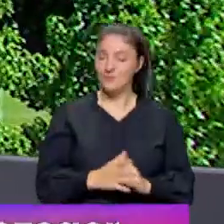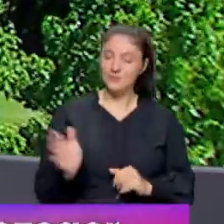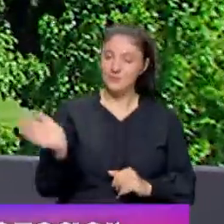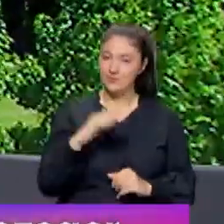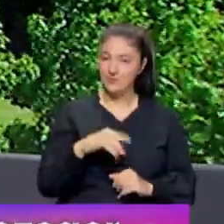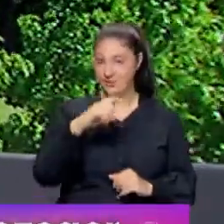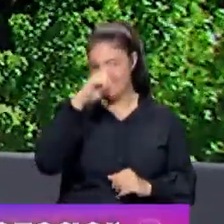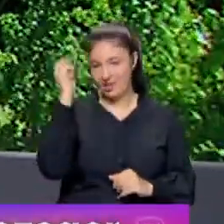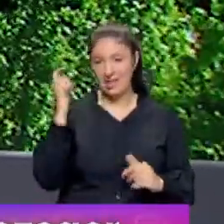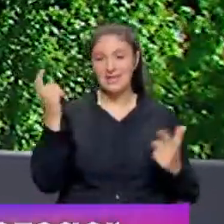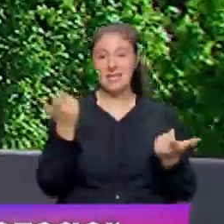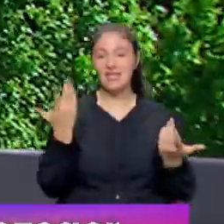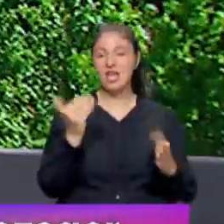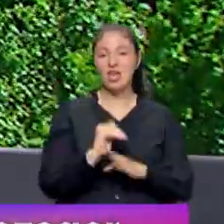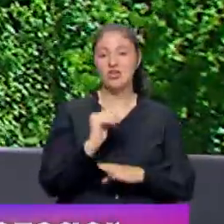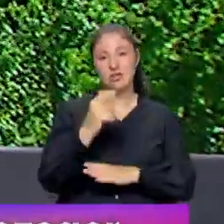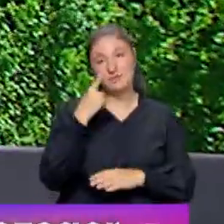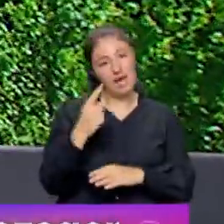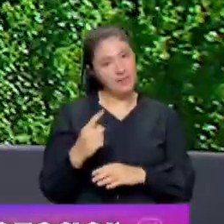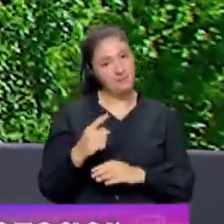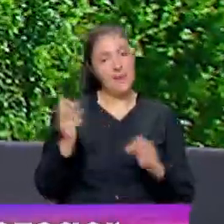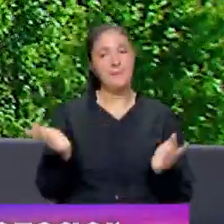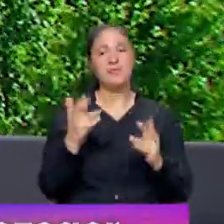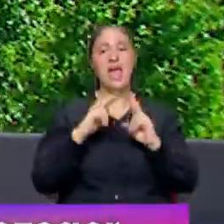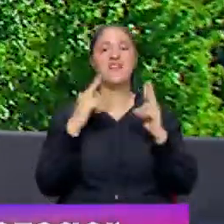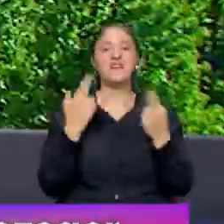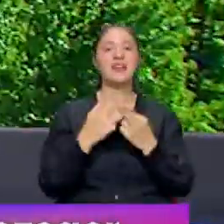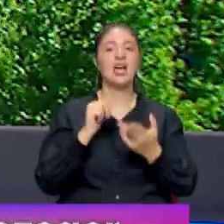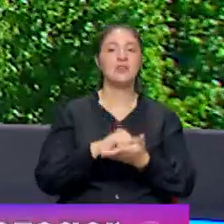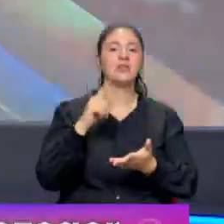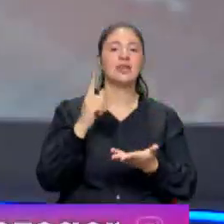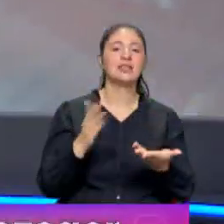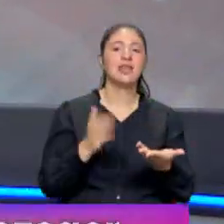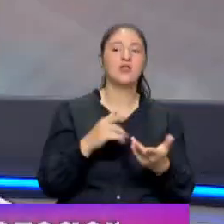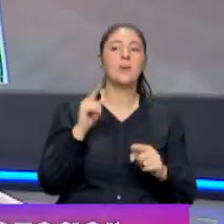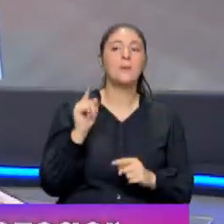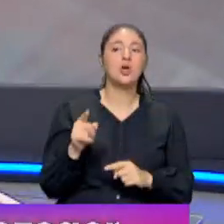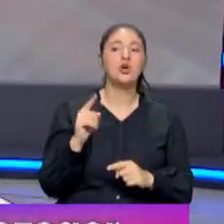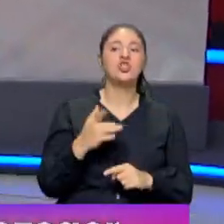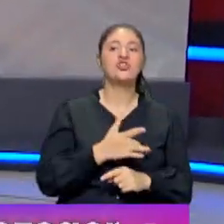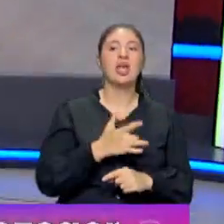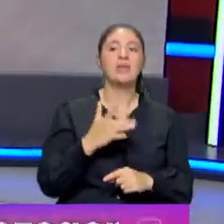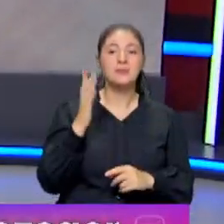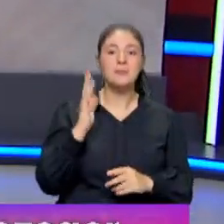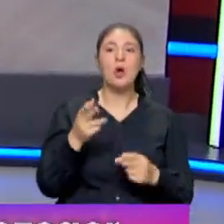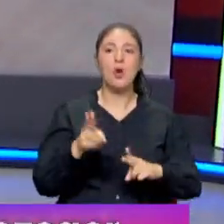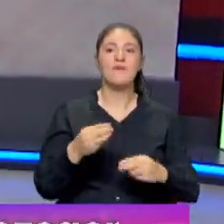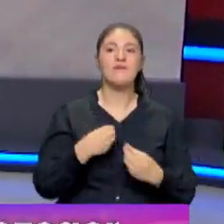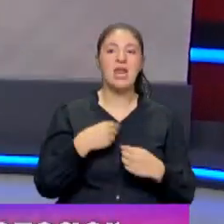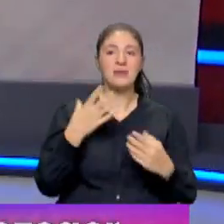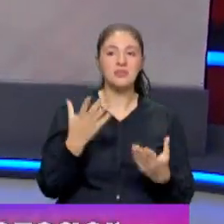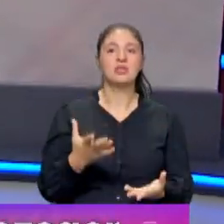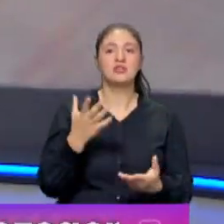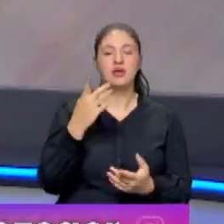Hadi gelin sıcaklar nerede ne yaşattı bakalım. Mesela Evrensel Gazetesi bugün ilk sayfadan bunun canımıza dahi kastettiğine dair